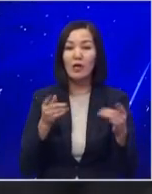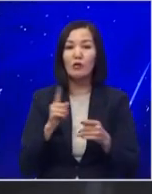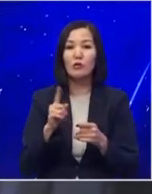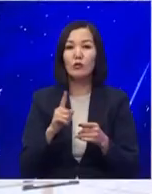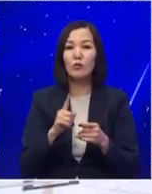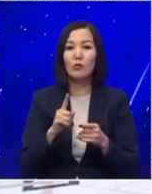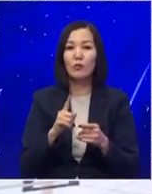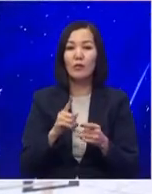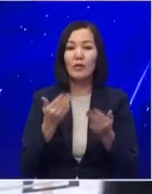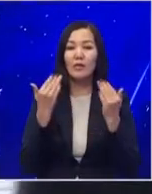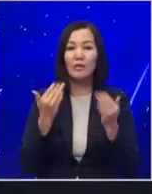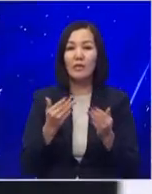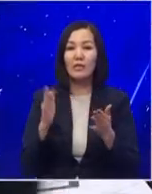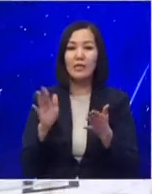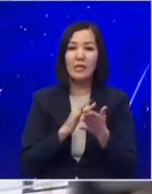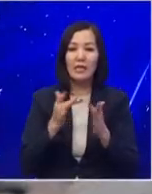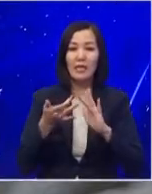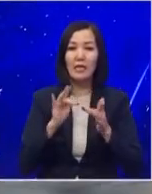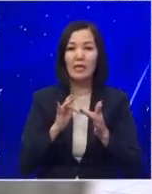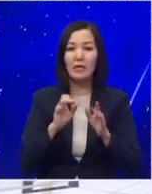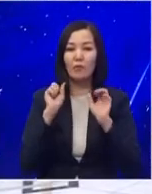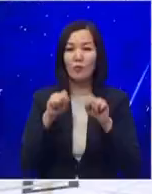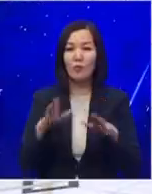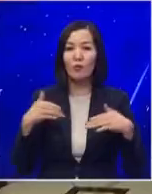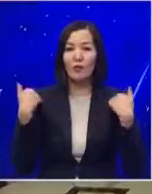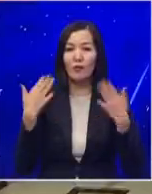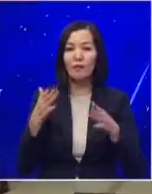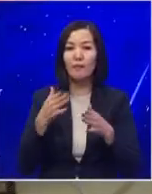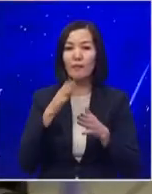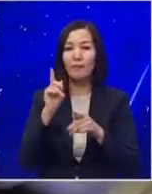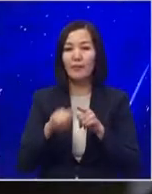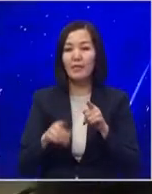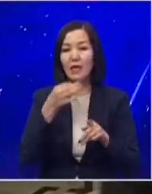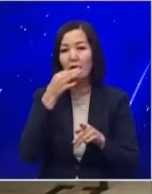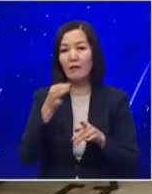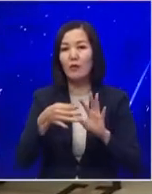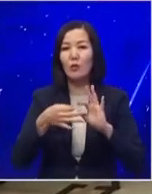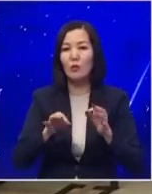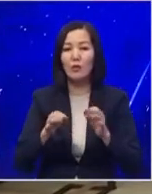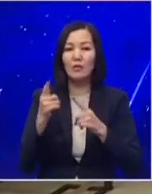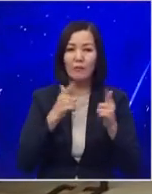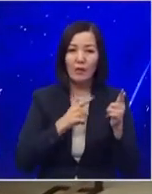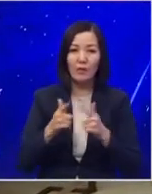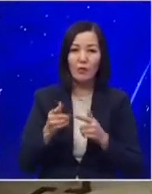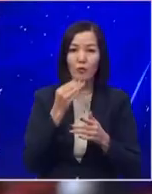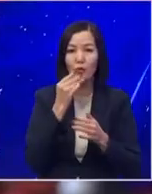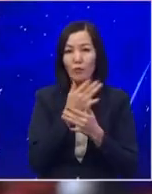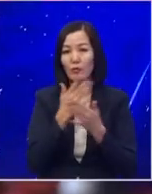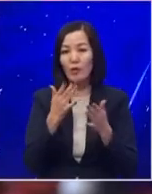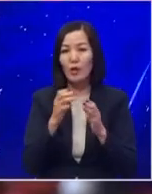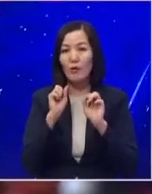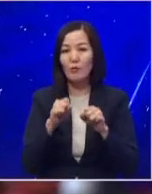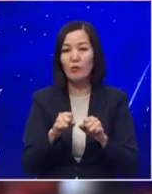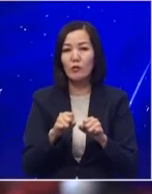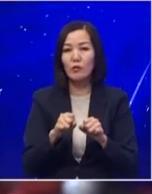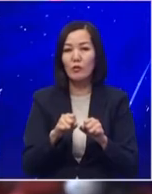будущему тотему страницы интернет сайтов могут предоставить быстрый ответ однако тонкости приготовления того или иного блюда можно узнать